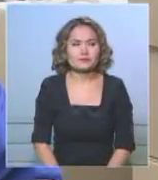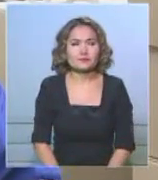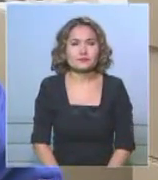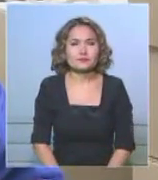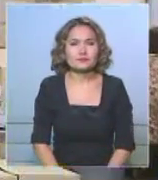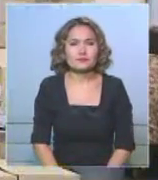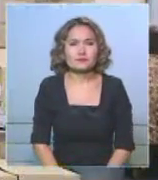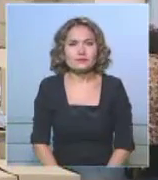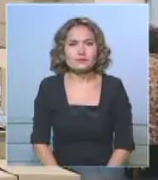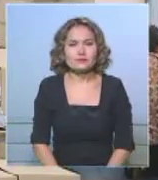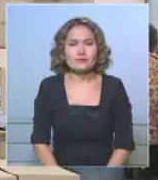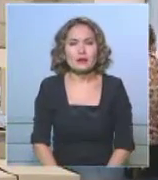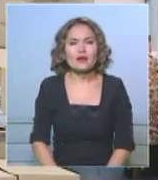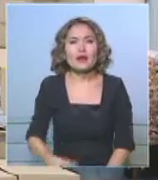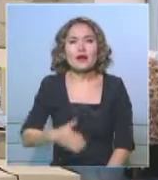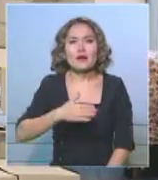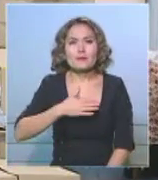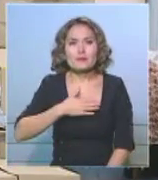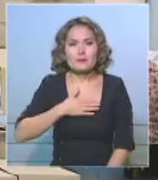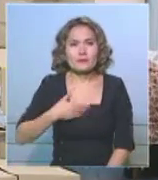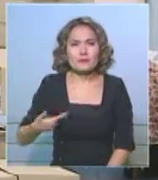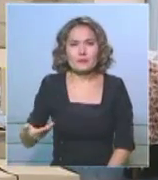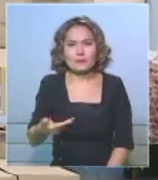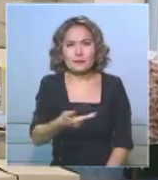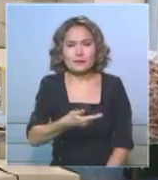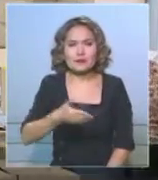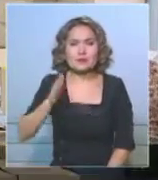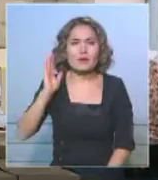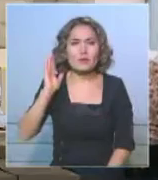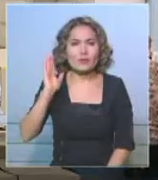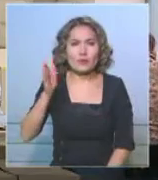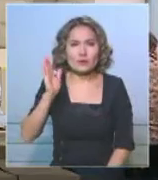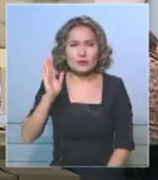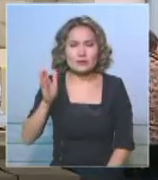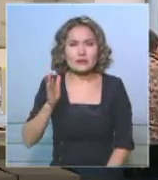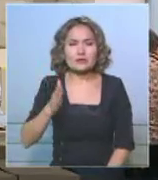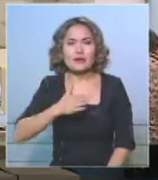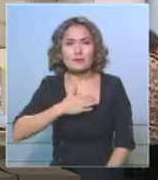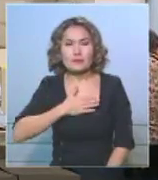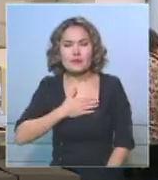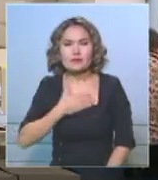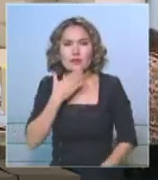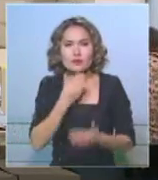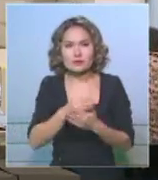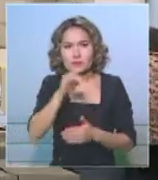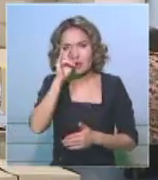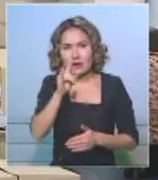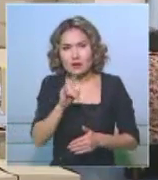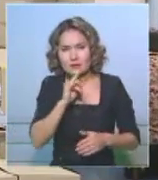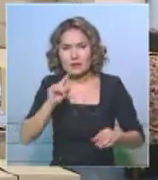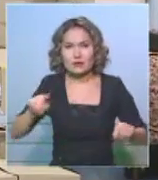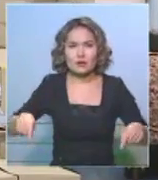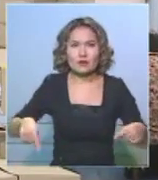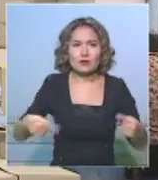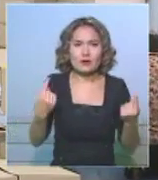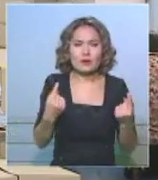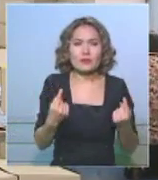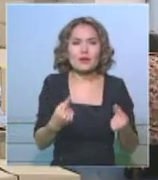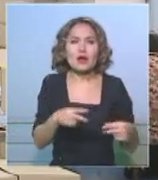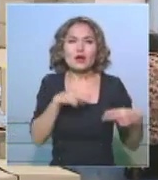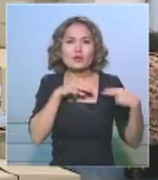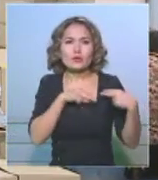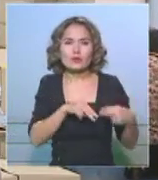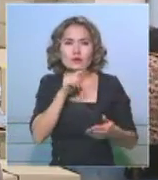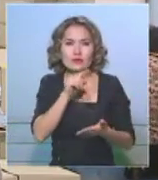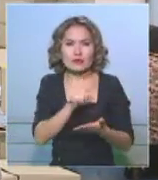Алға қойған мақсатқа жету үшін мен өзім мына елді ынтымақ бірлік болу керек деп есептеймін. Міне